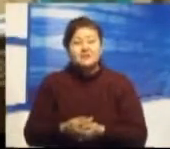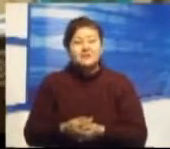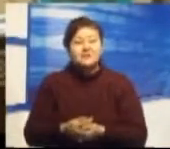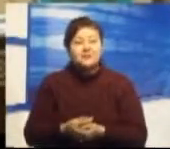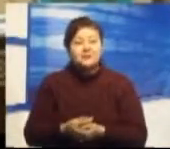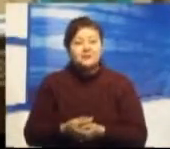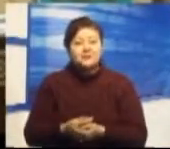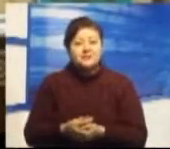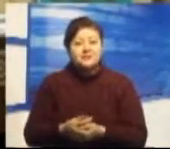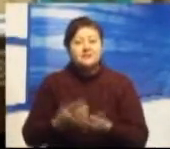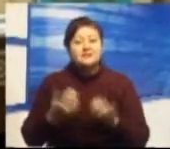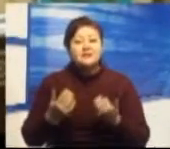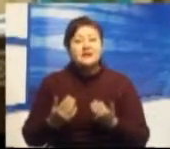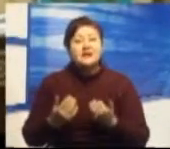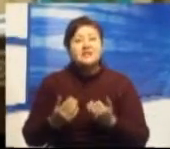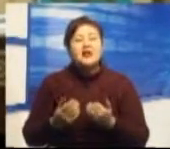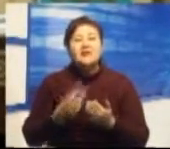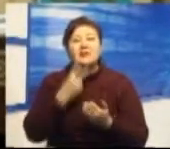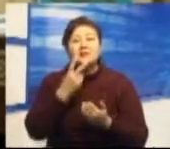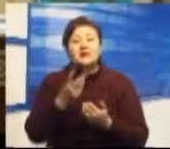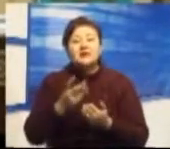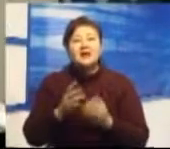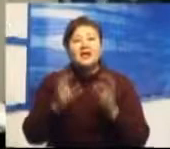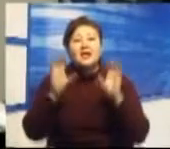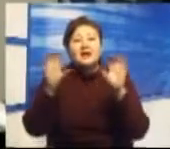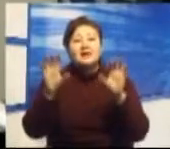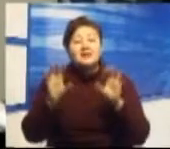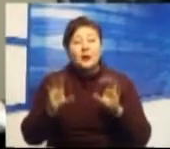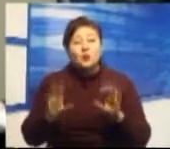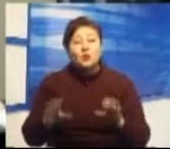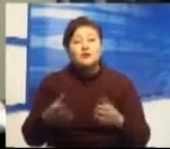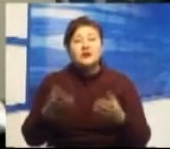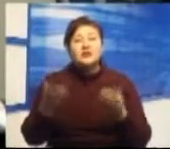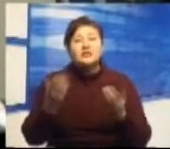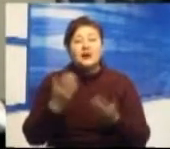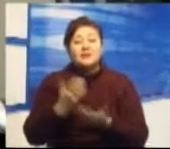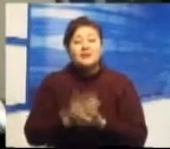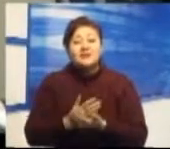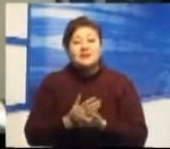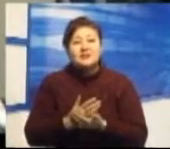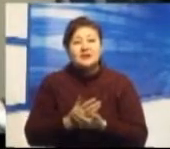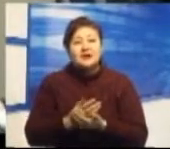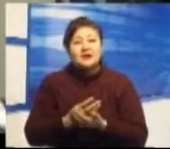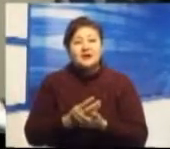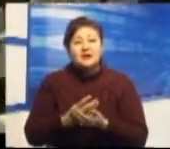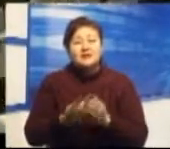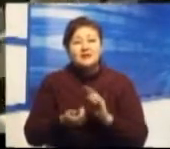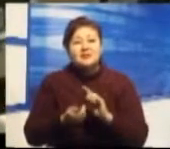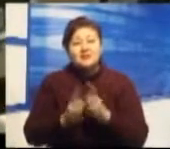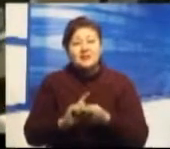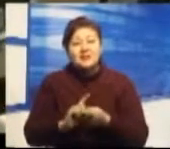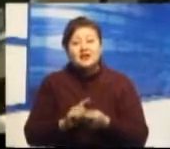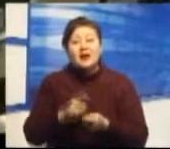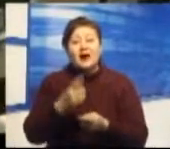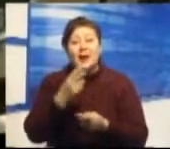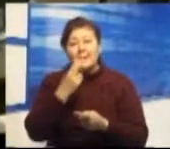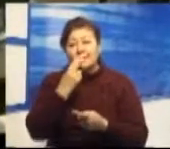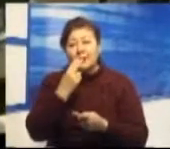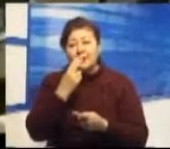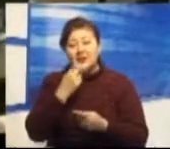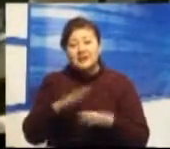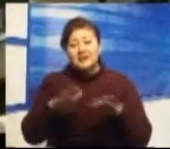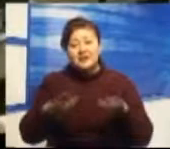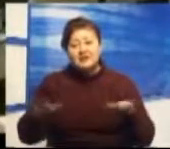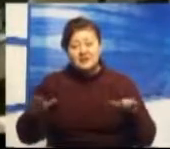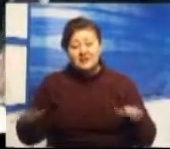қамтамасыз етуге бағытталған нормаларда қарастырылып отыр. Бұған қоса күш көрсету, жәбірлеу салдарынан зардап шеккен бала туралы жеке